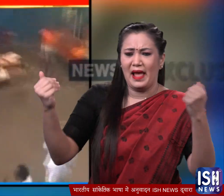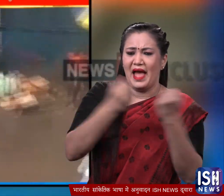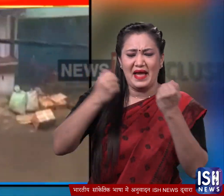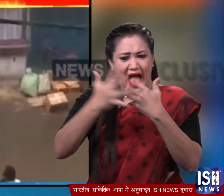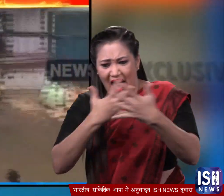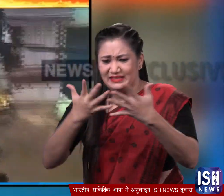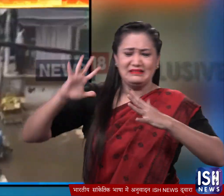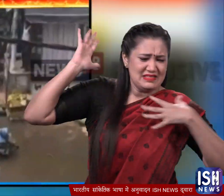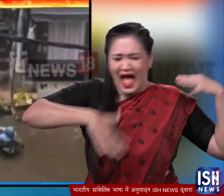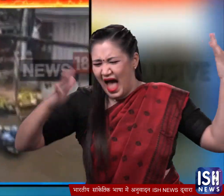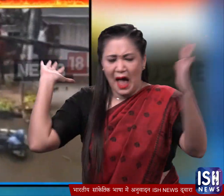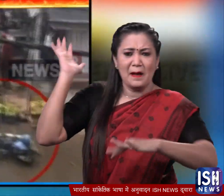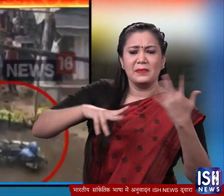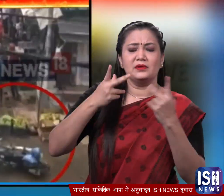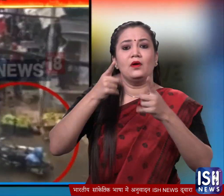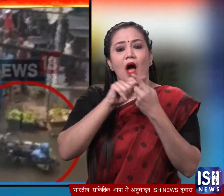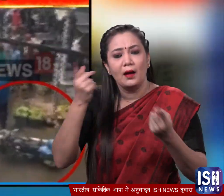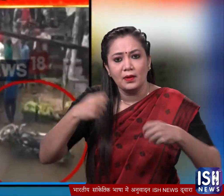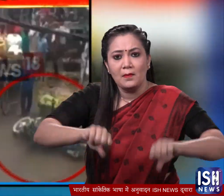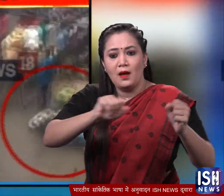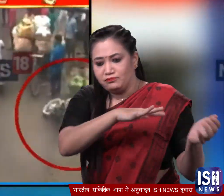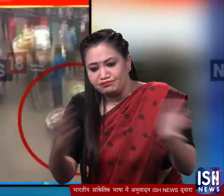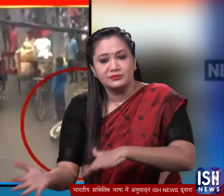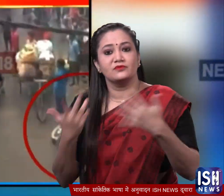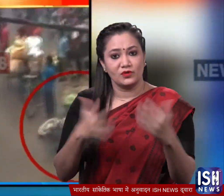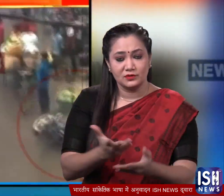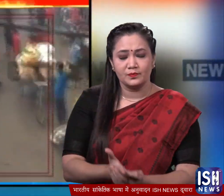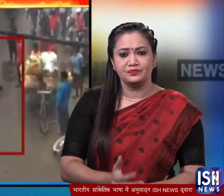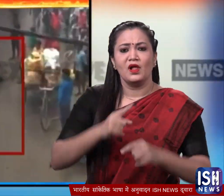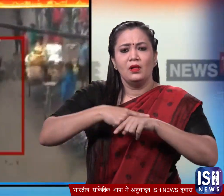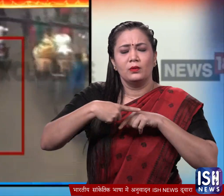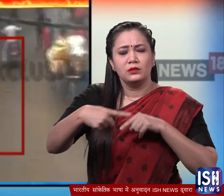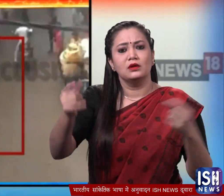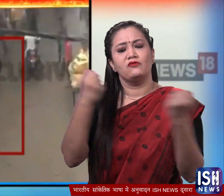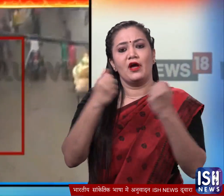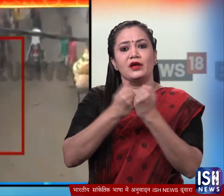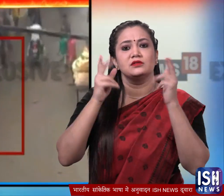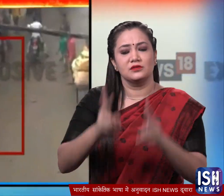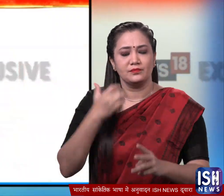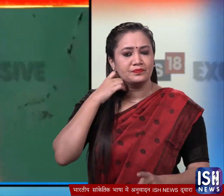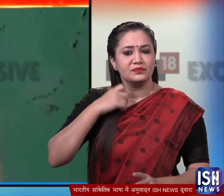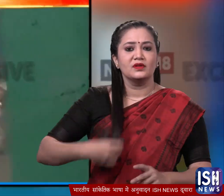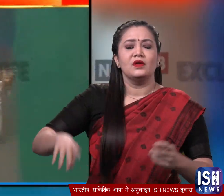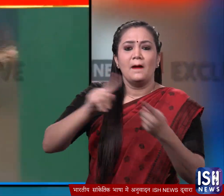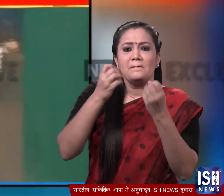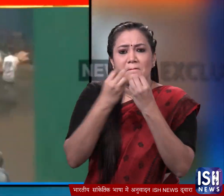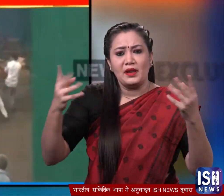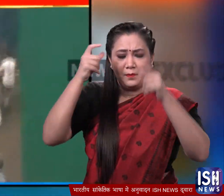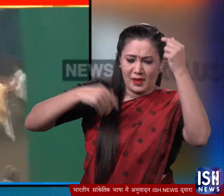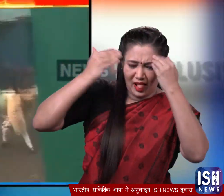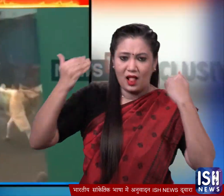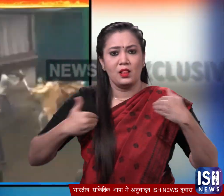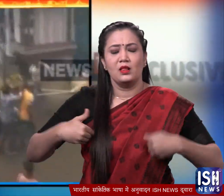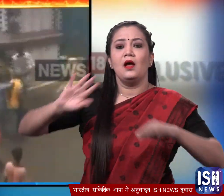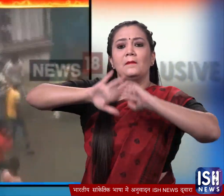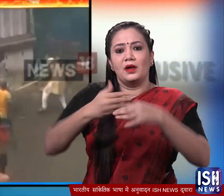लोग आपस में हाथापाई करते दिखाई दिए। वहीं एक मोटरसाइकिल जमीन पर गिरी नजर आई। काफी देर तक यह हंगामा चलता रहा। इस मारपीट में कई लोगों